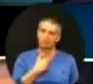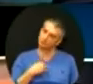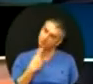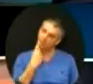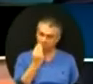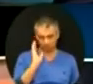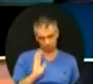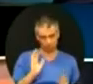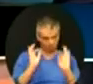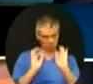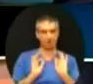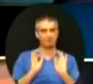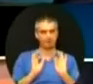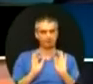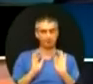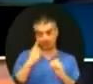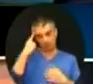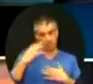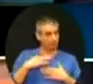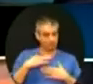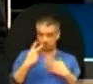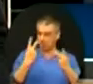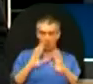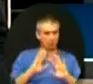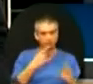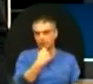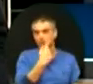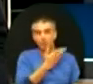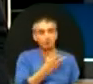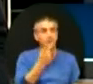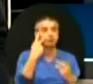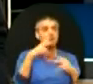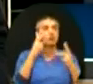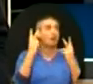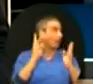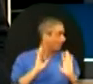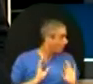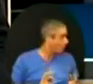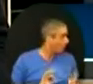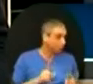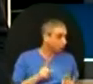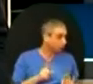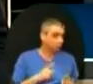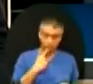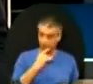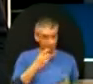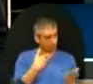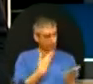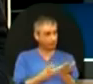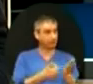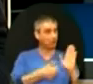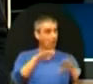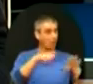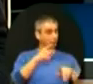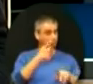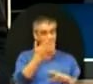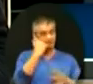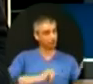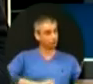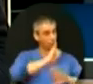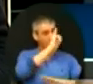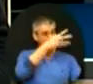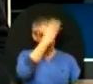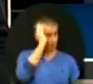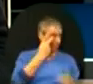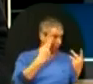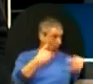משהו. באמת. לטעמי, לא חשוב מה הוא אומר. יותר חשוב. עד כדי כך? זה שאתה מציע לראש הממשלה לפני שהוא נוסע